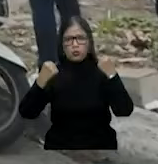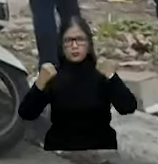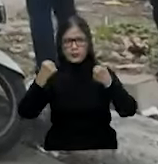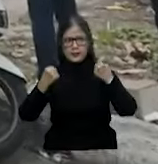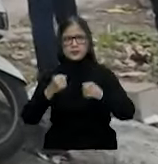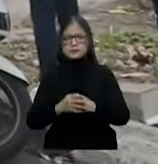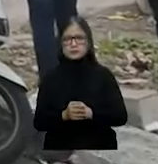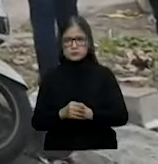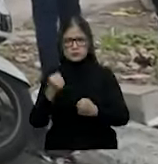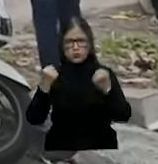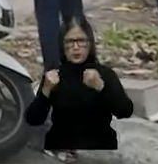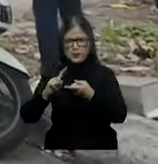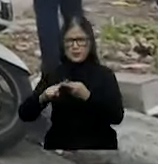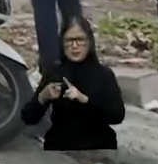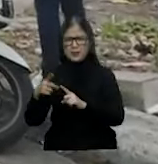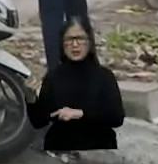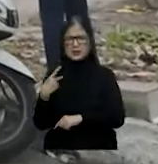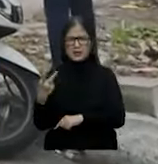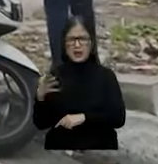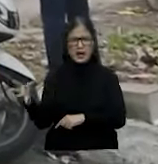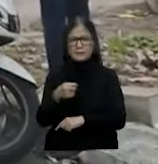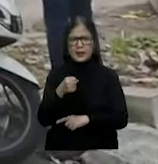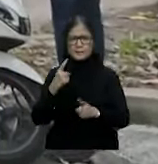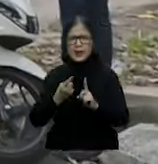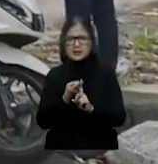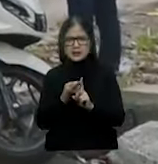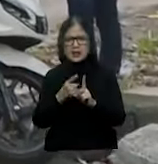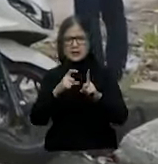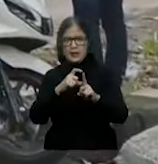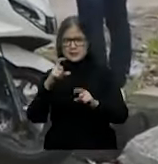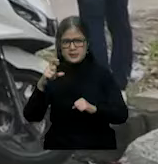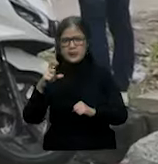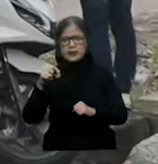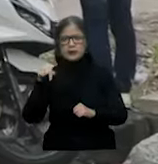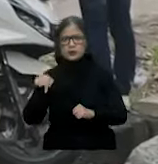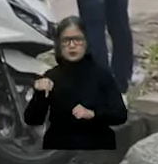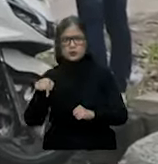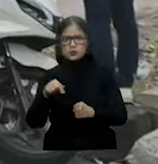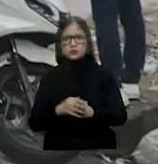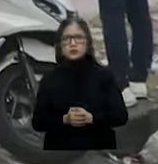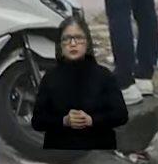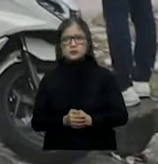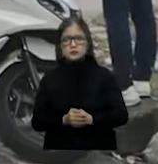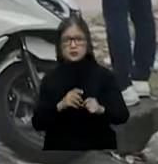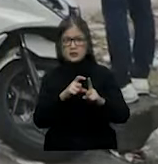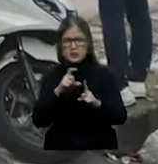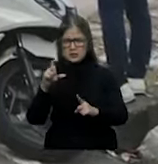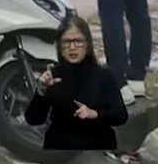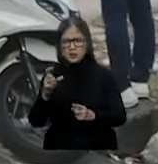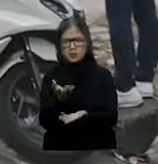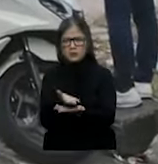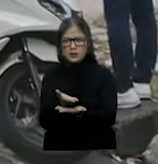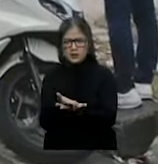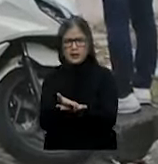Mobilnya teman-teman kita ini diambil paksa oleh debt collector, yang mana kolektor itu disuruh oleh Suzuki